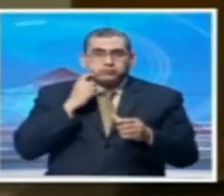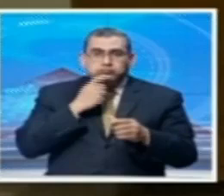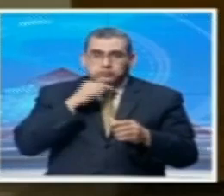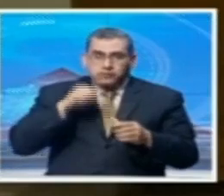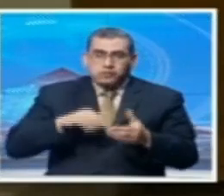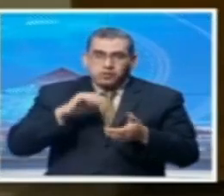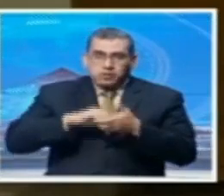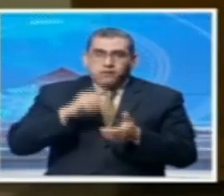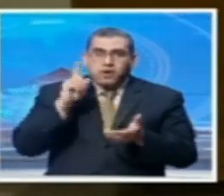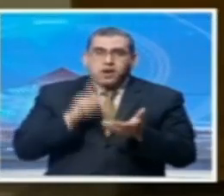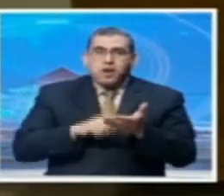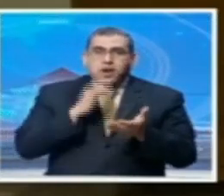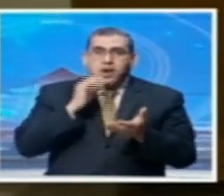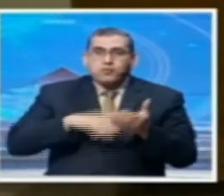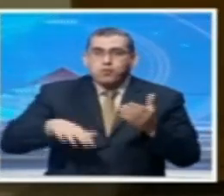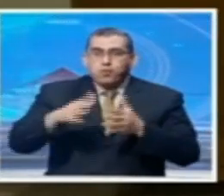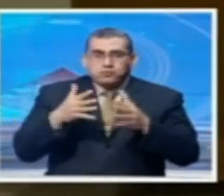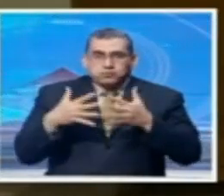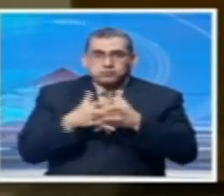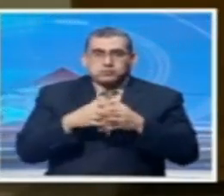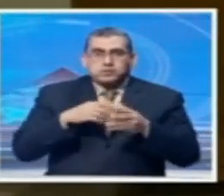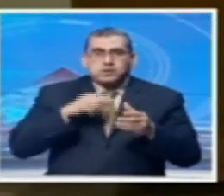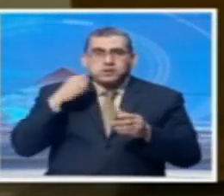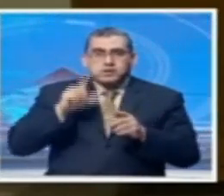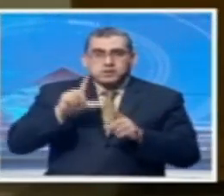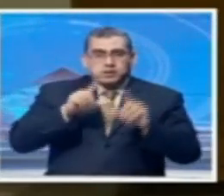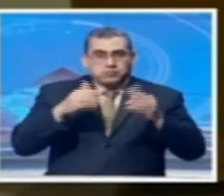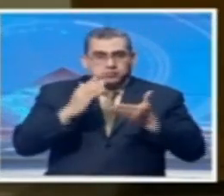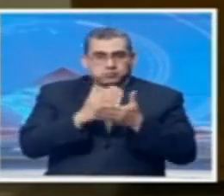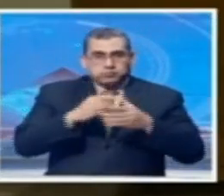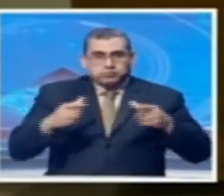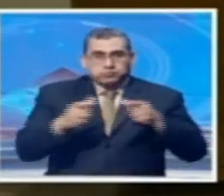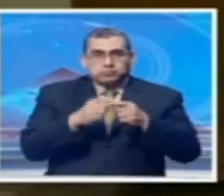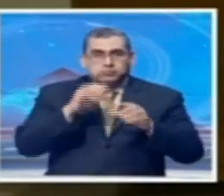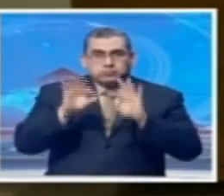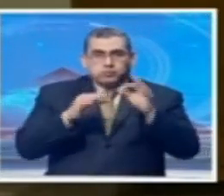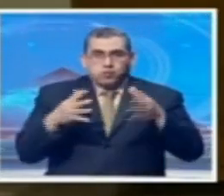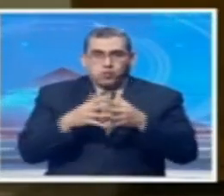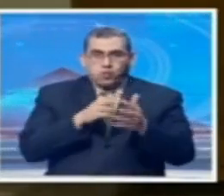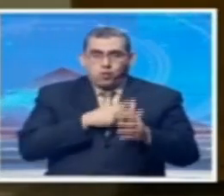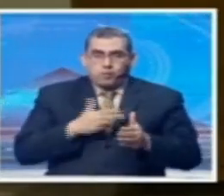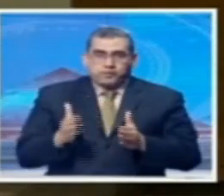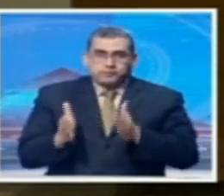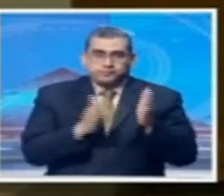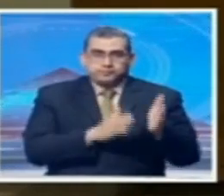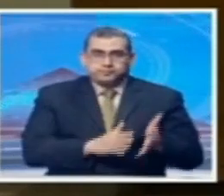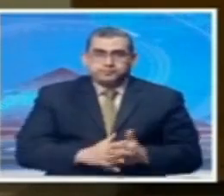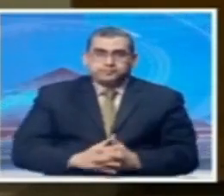على تنفيذ اتفاق توحيد المناصب السيادية بعد تشكيل الحكومة.